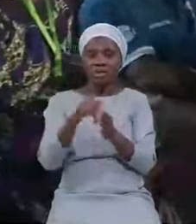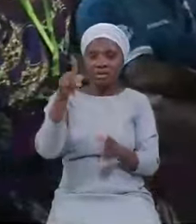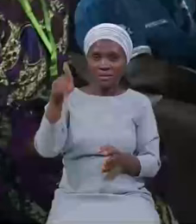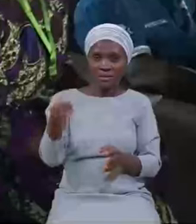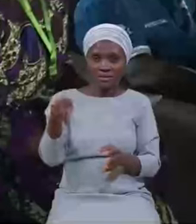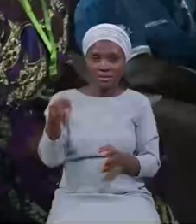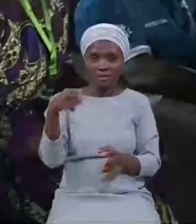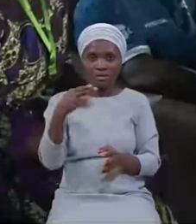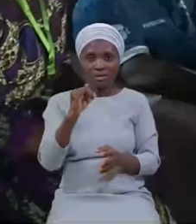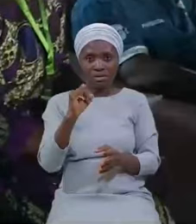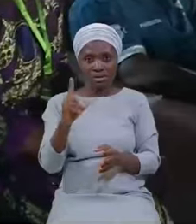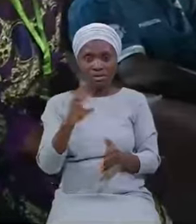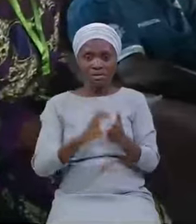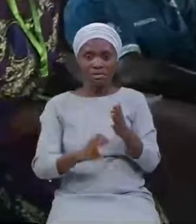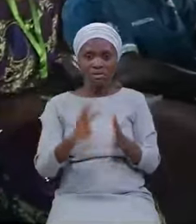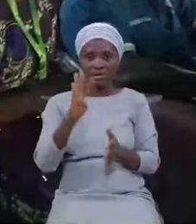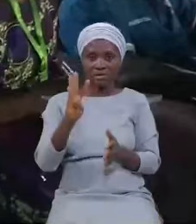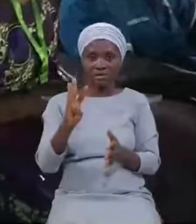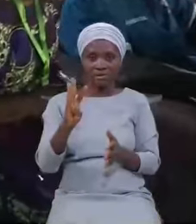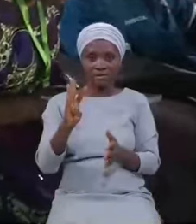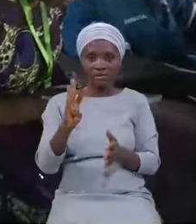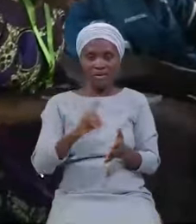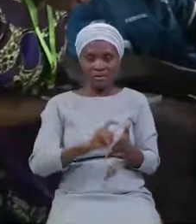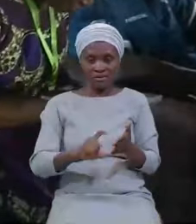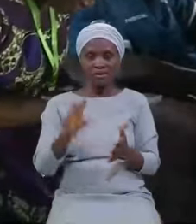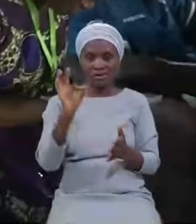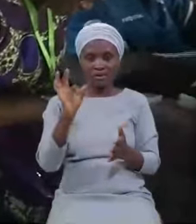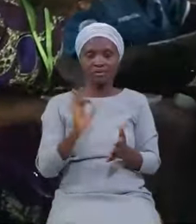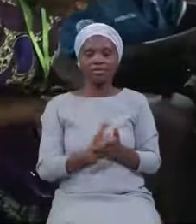lisons le verset 19. Philippiens,